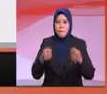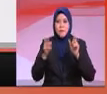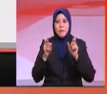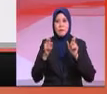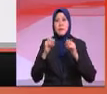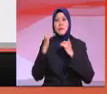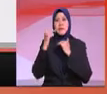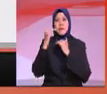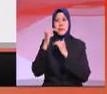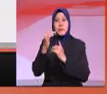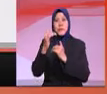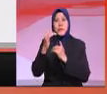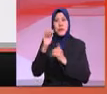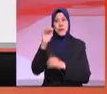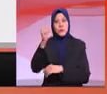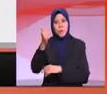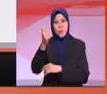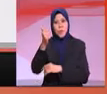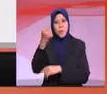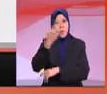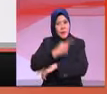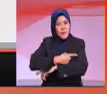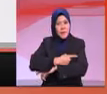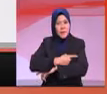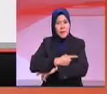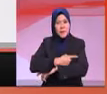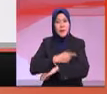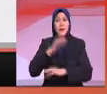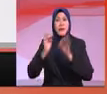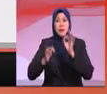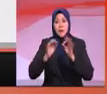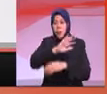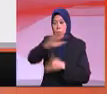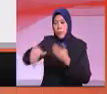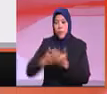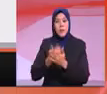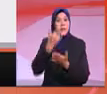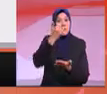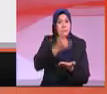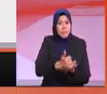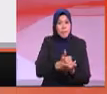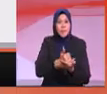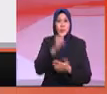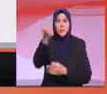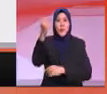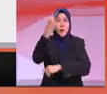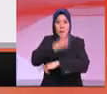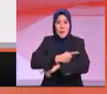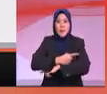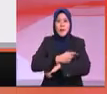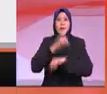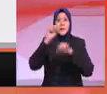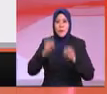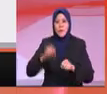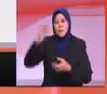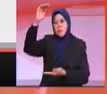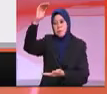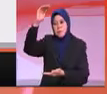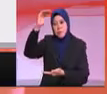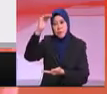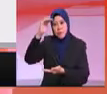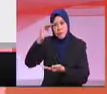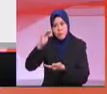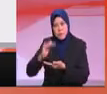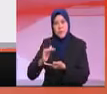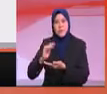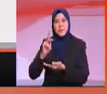dalam tempoh 10 hari saja, kita kalau semua orang duduk di rumah 10 hari, kita boleh kurangkan kes. Sehingga 20 hari